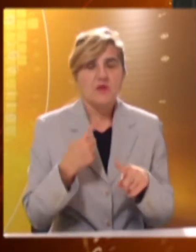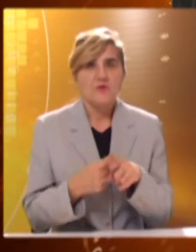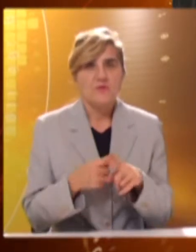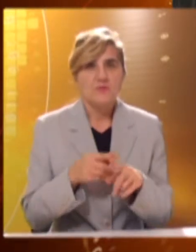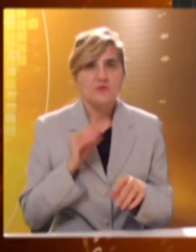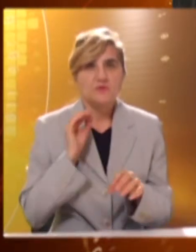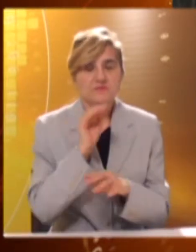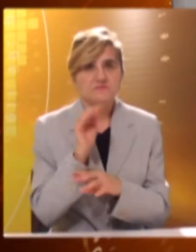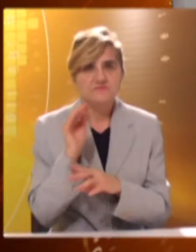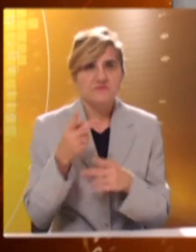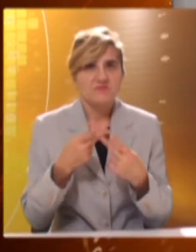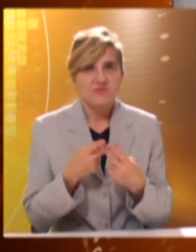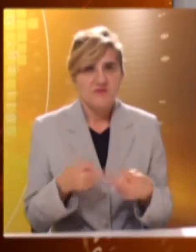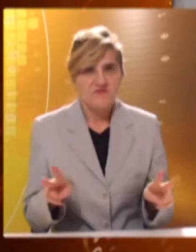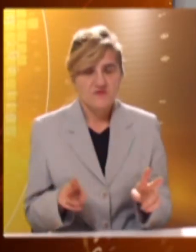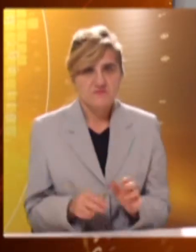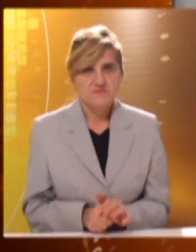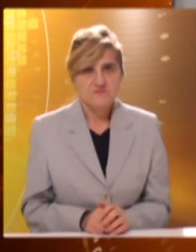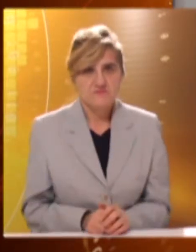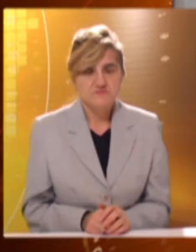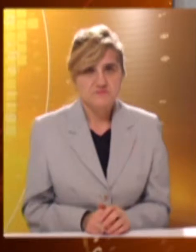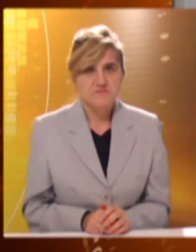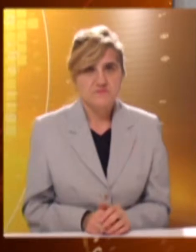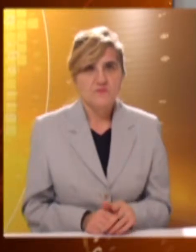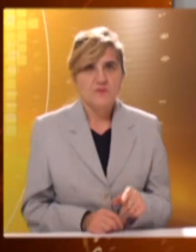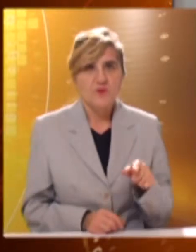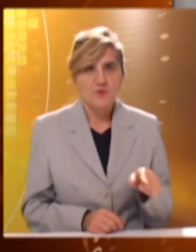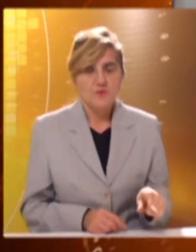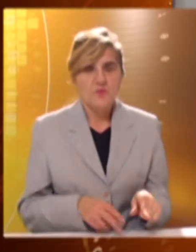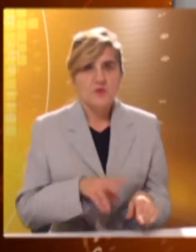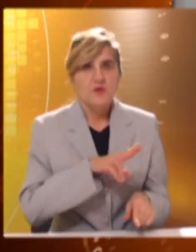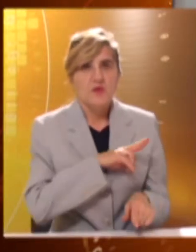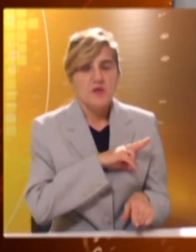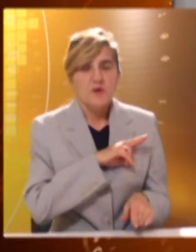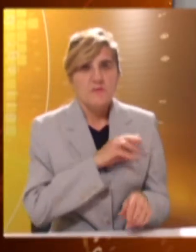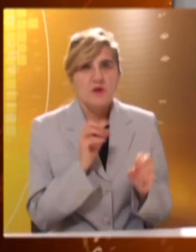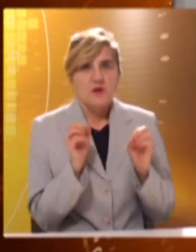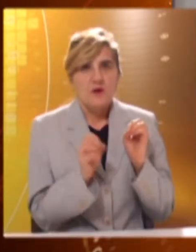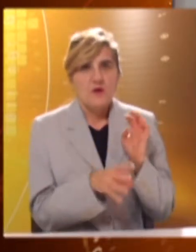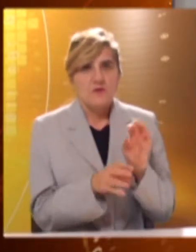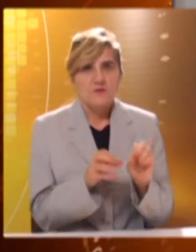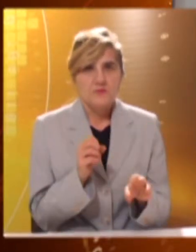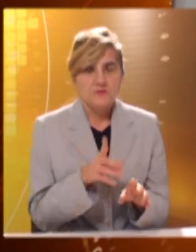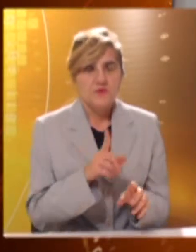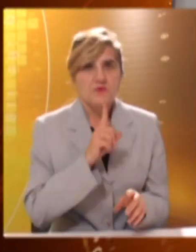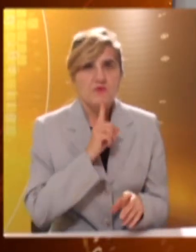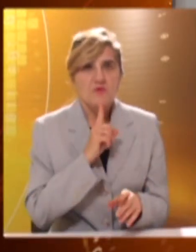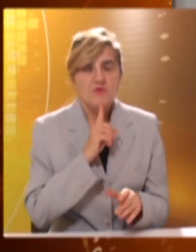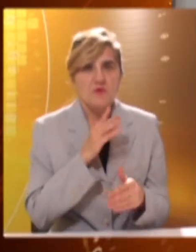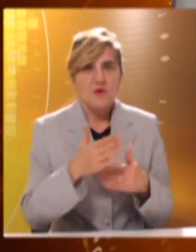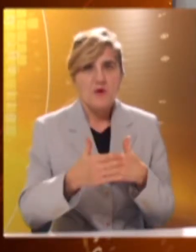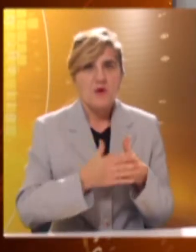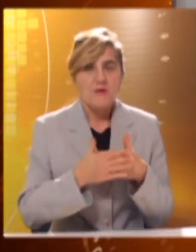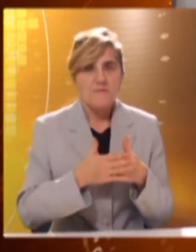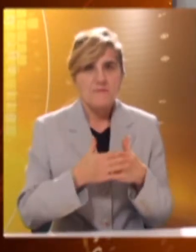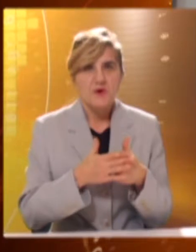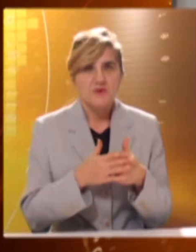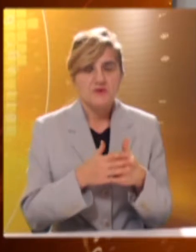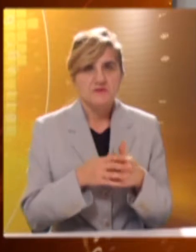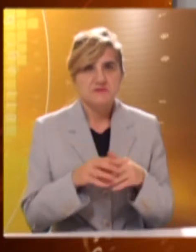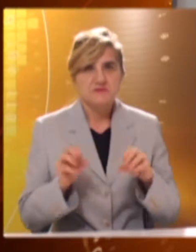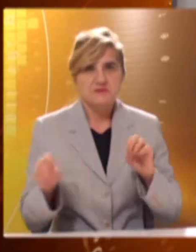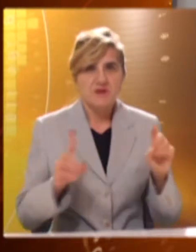čišćenja otpada, ali uzalud. Ima tu otpada koji se i građana, nažalost, koji stavljaju otpad mimo kontejnera,